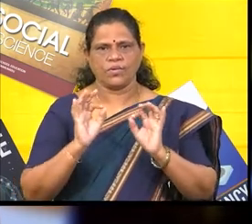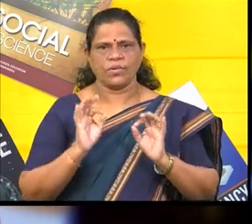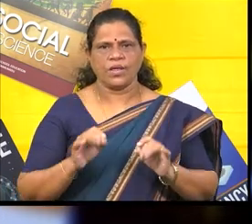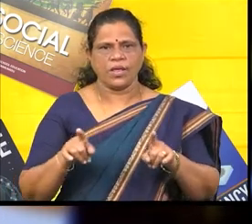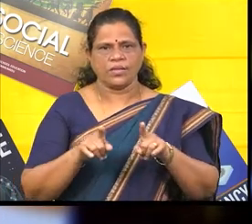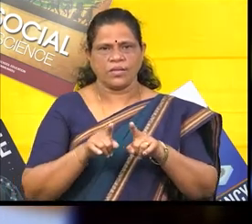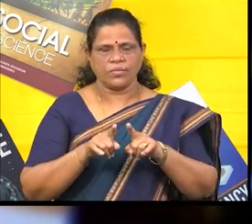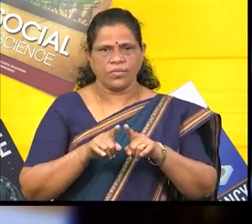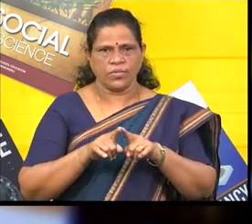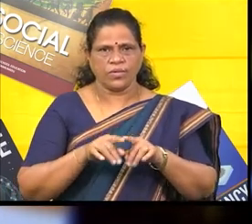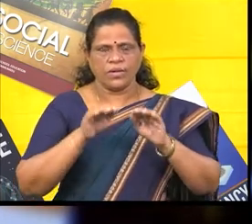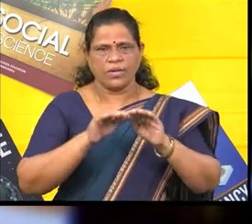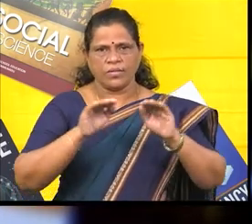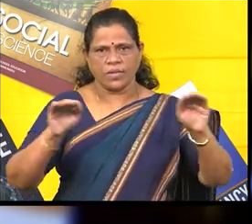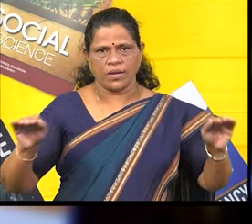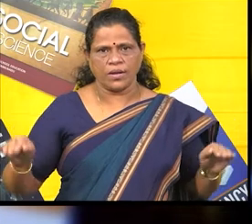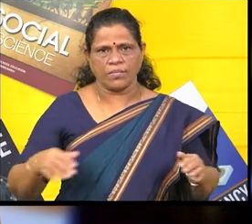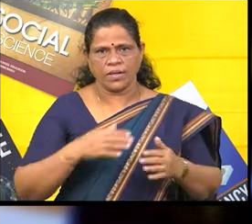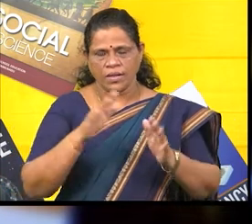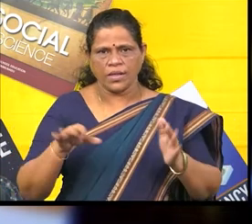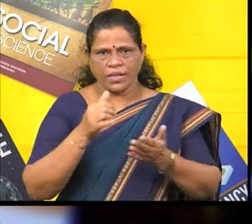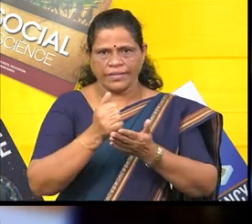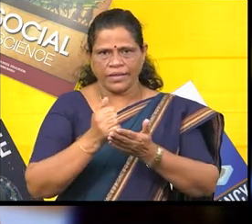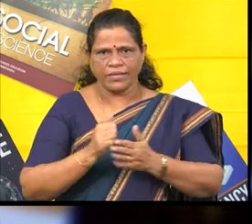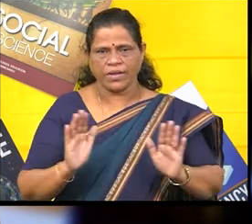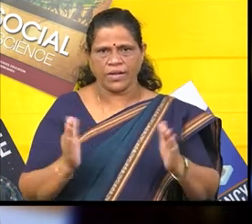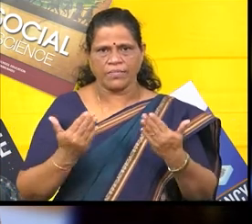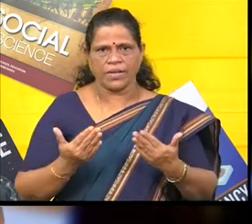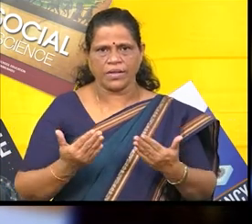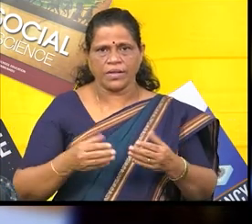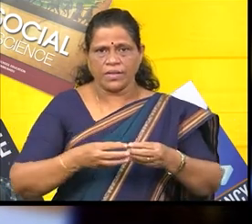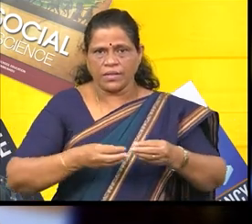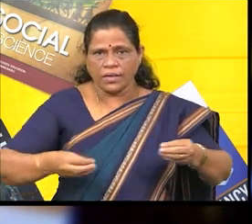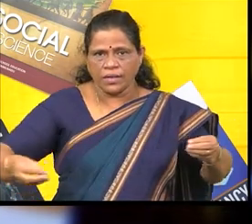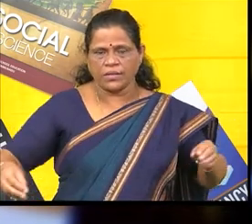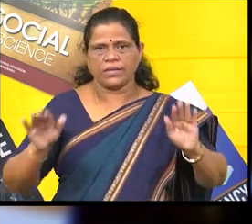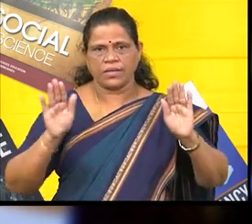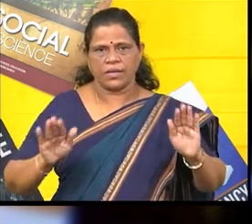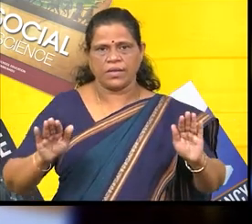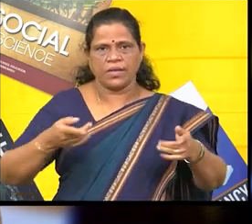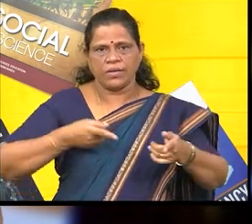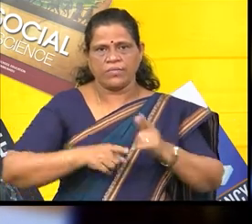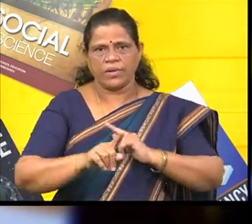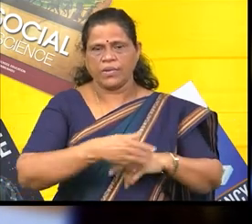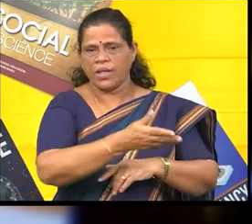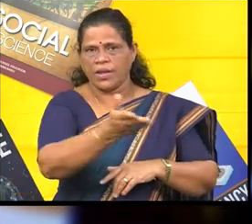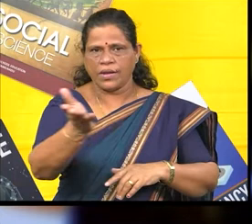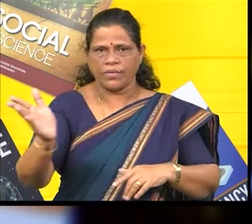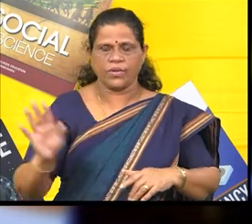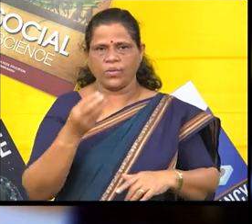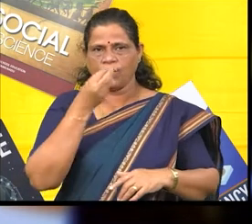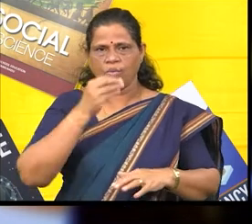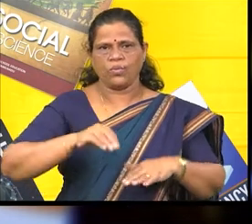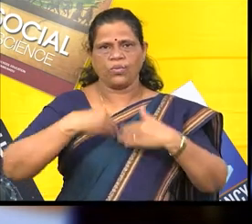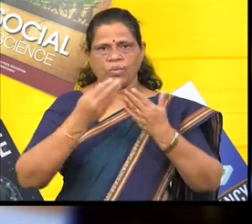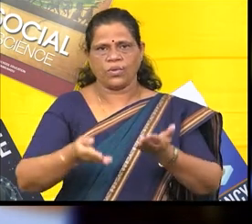ஒன்று. அதே போல் இருக்கக்கூடிய மக்களுக்கு அனைவருக்கும் தேவையின் அடிப்படையில் நீடித்த நிலையான வழியில் அனைவருக்கும் என்ன ஆகணும்,